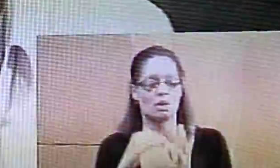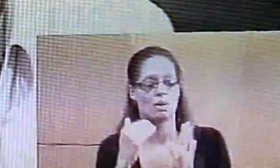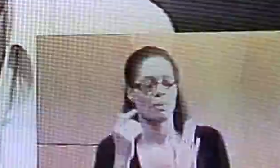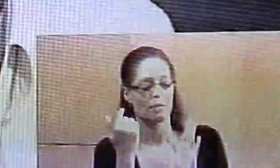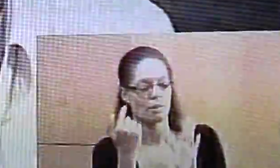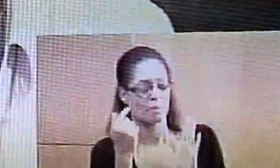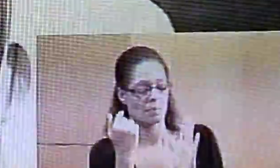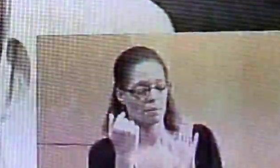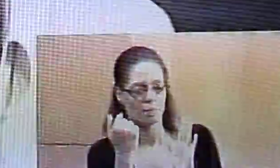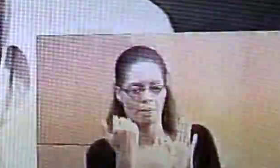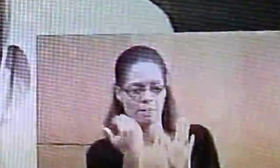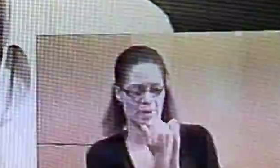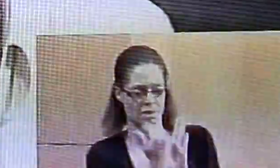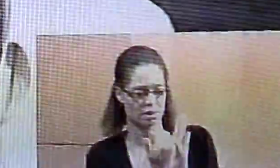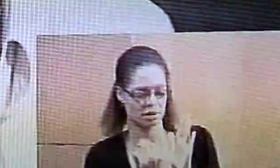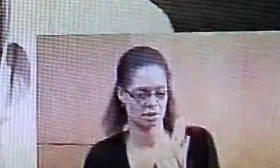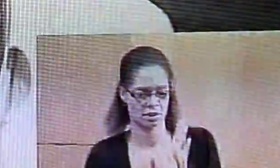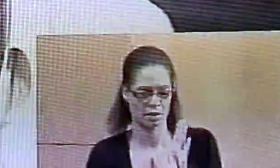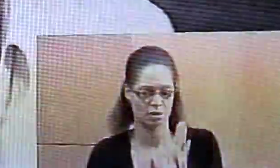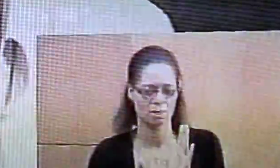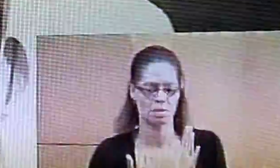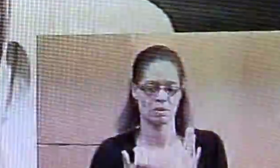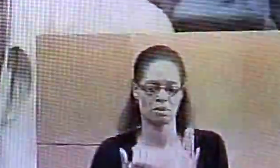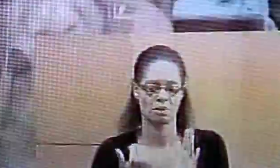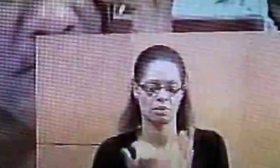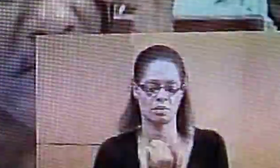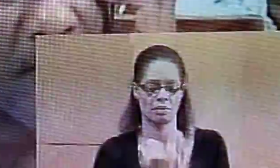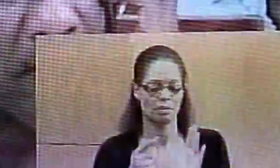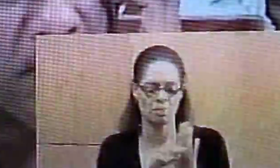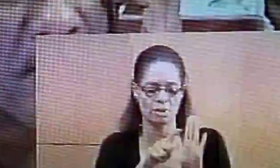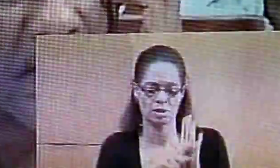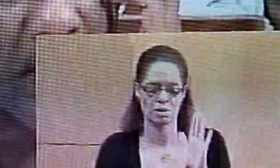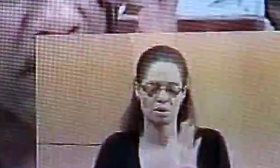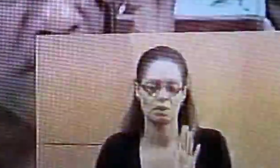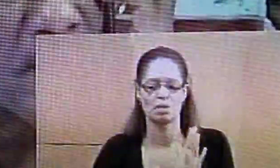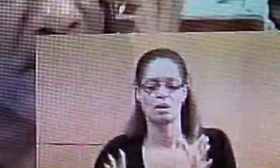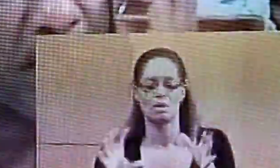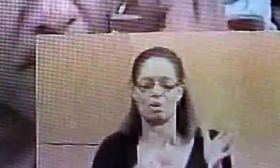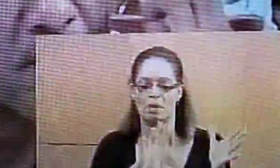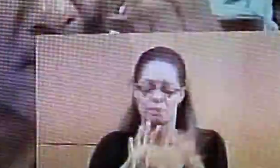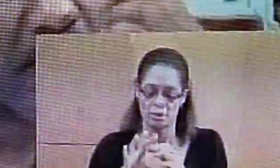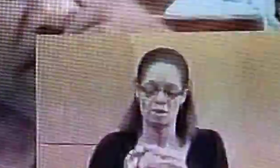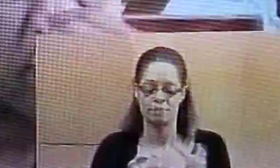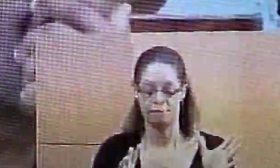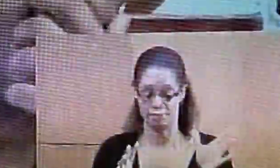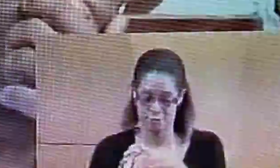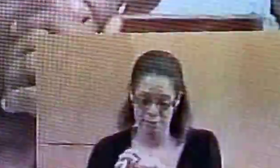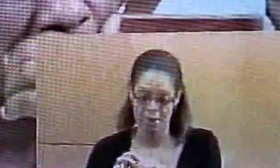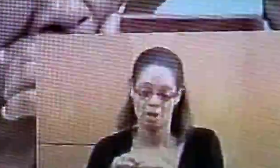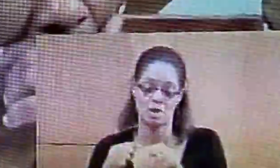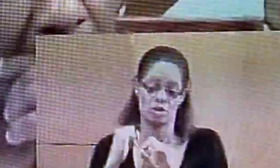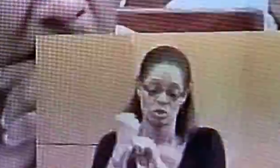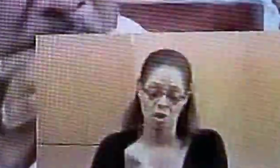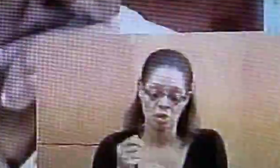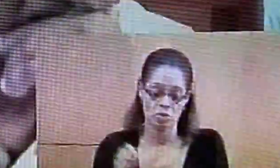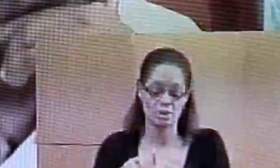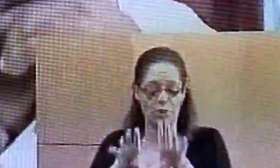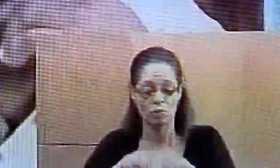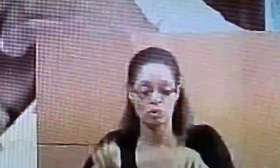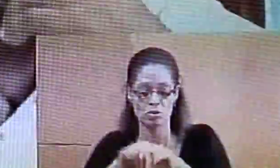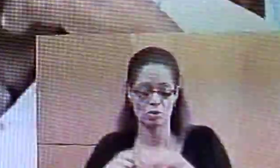bien, les principes de rattachement des charges et des produits à l'exercice